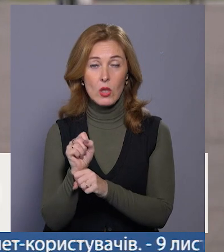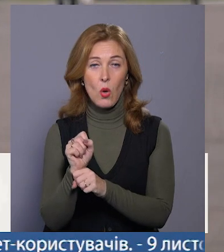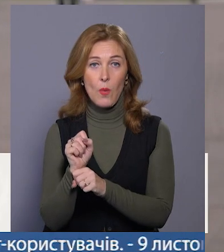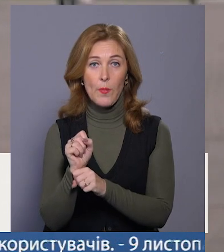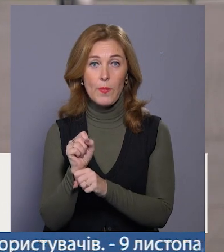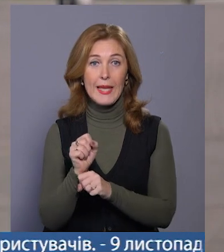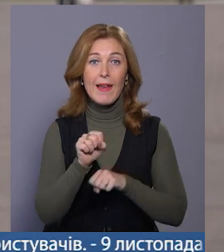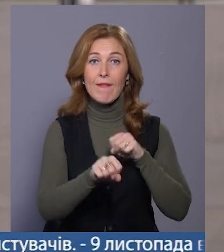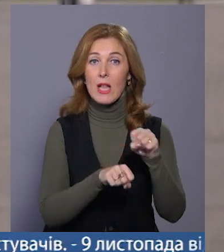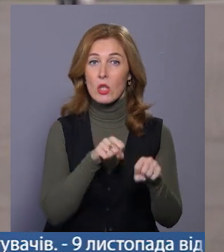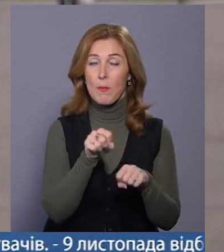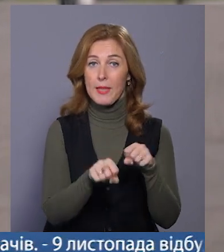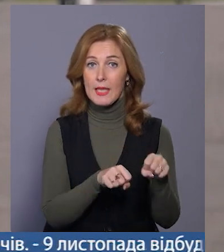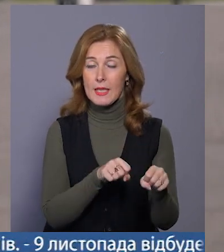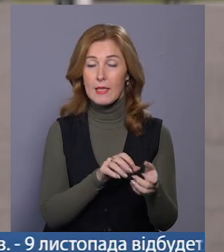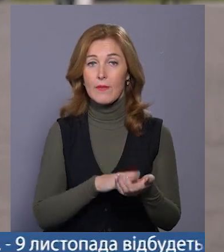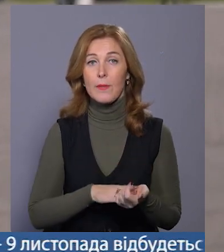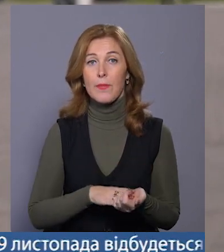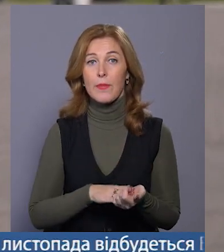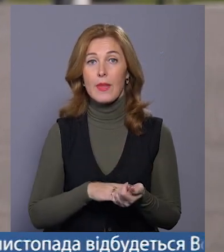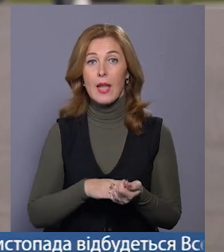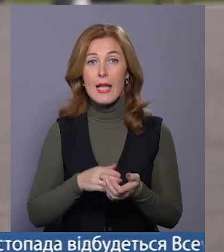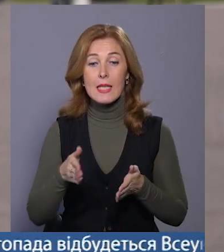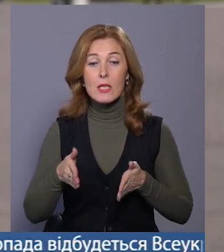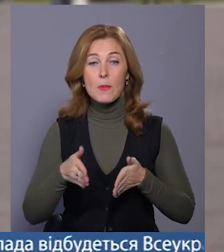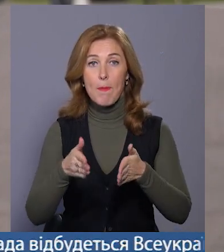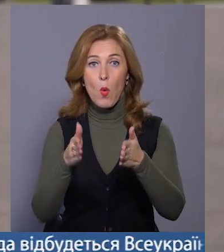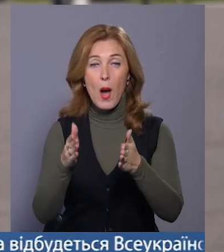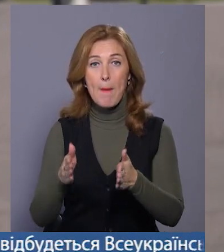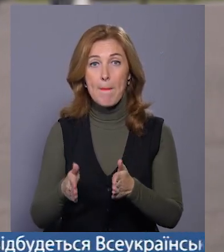і велосипедистів, велосмуги перевели